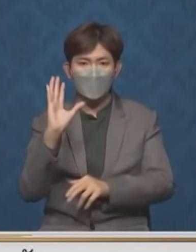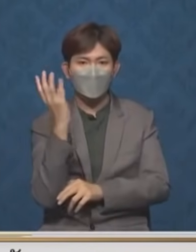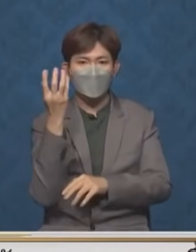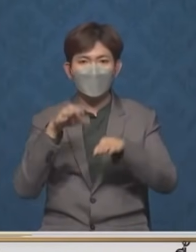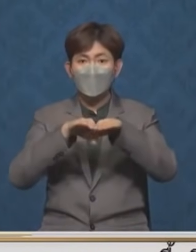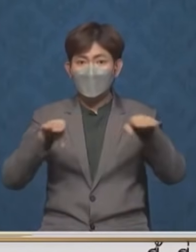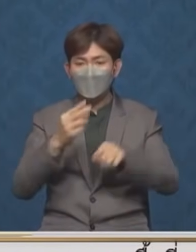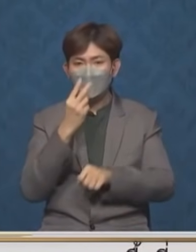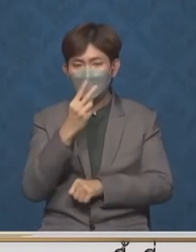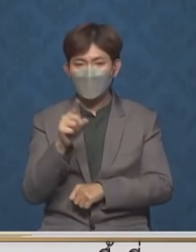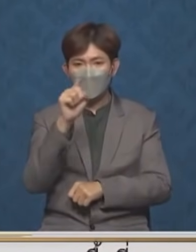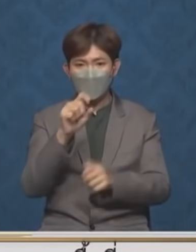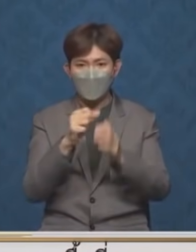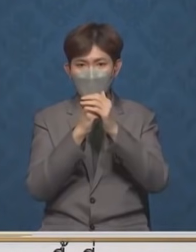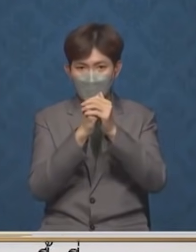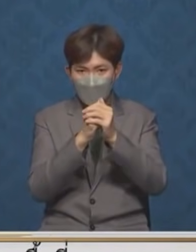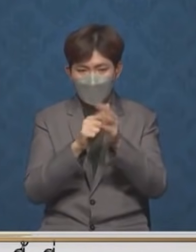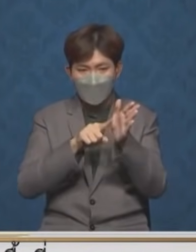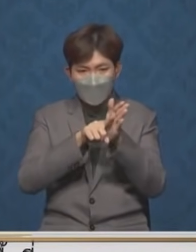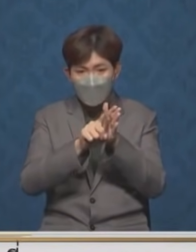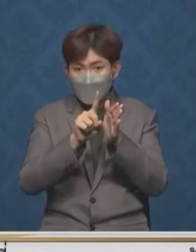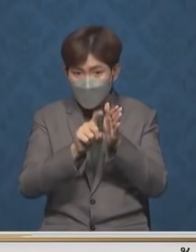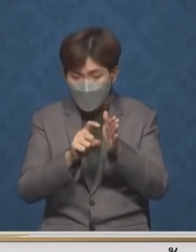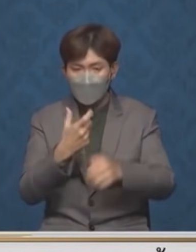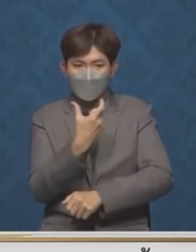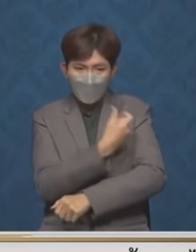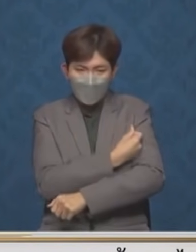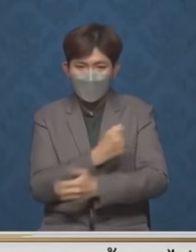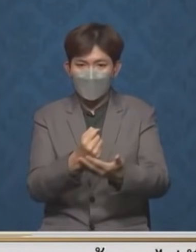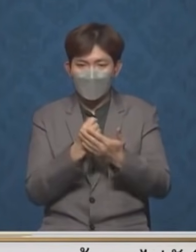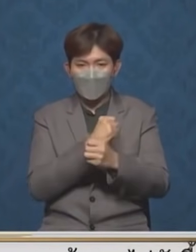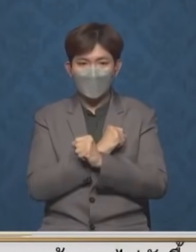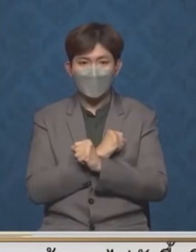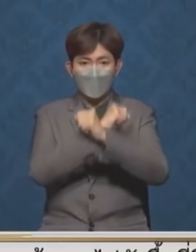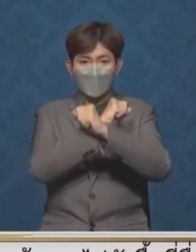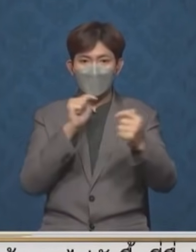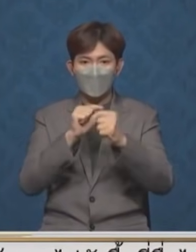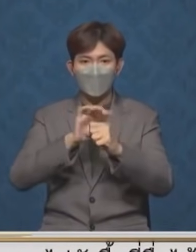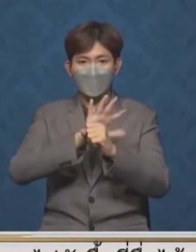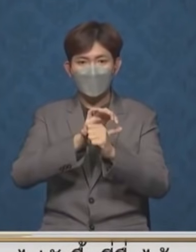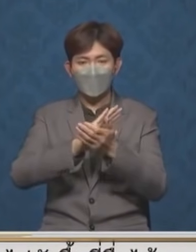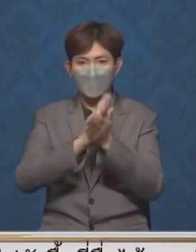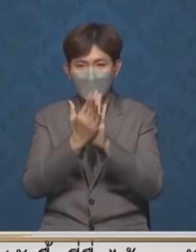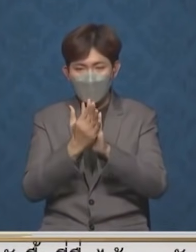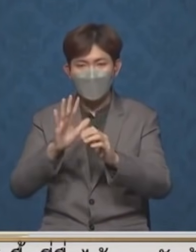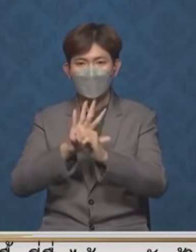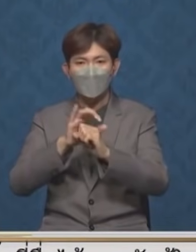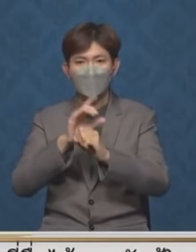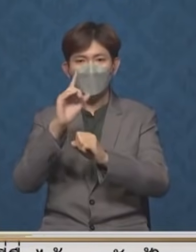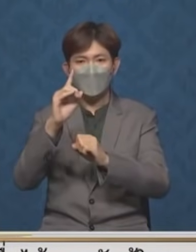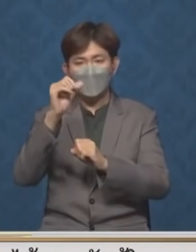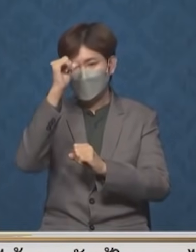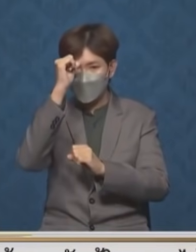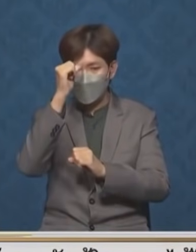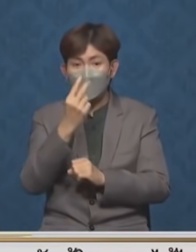าการฉีดวัคซีนเชื้อตายมีประสิทธิผลที่สูงต่อเชื้อพันธุ์ต่อเชื้อกลายพันธุ์อย่างสายพันธุ์เดลต้าก็ช่วย